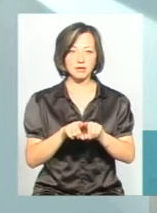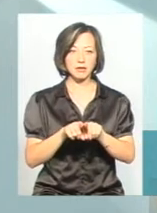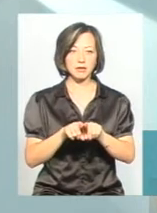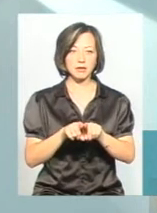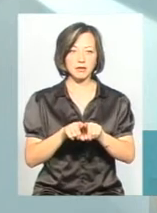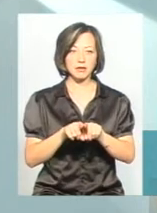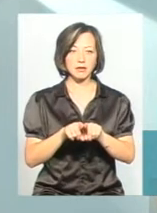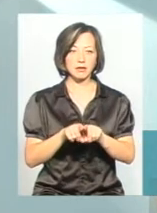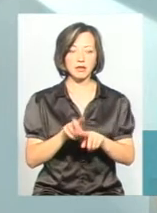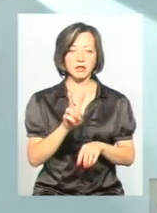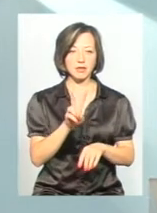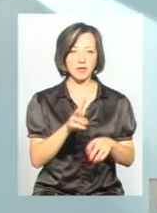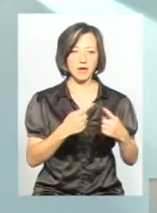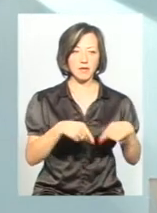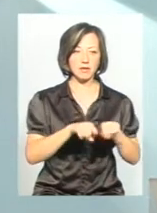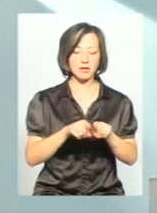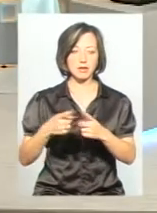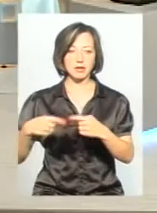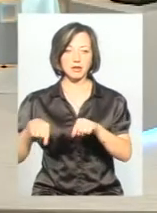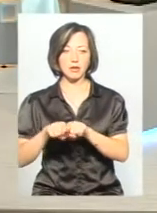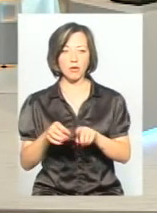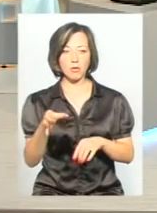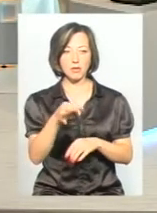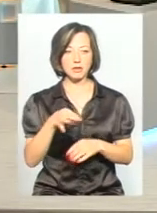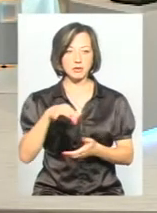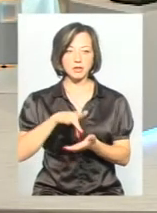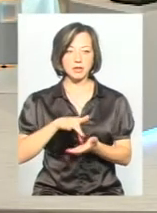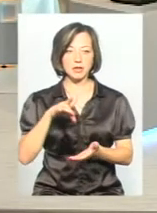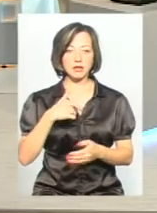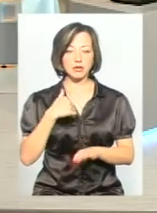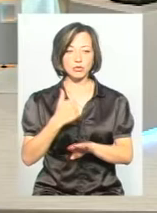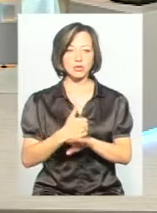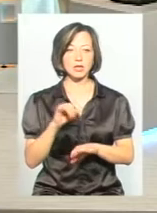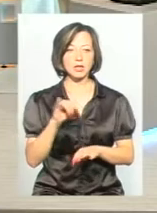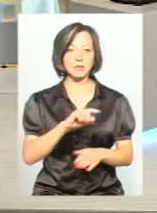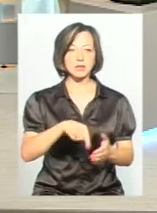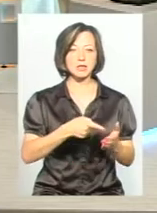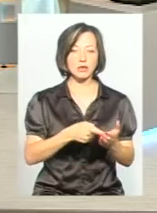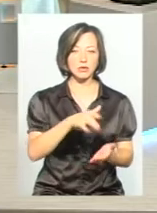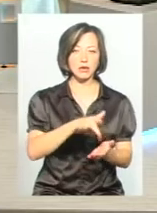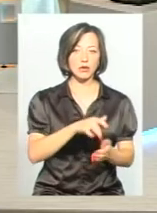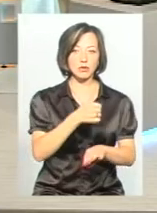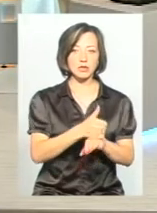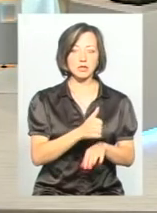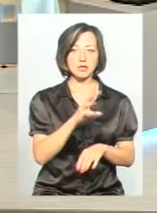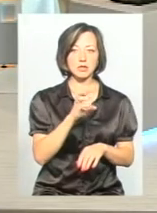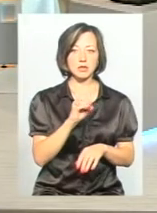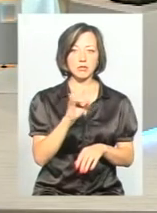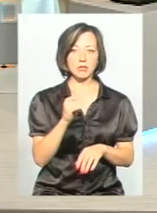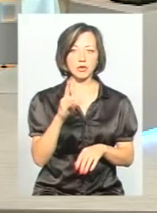кінологічній спілці України є два відділення в місті Хмельницькому. Обласний осередок, який я очолюю, і є міський осередок, який очолює Смірнова і